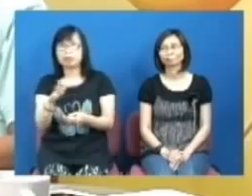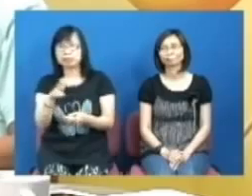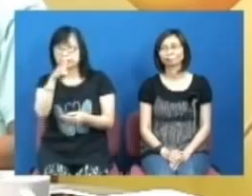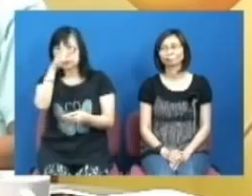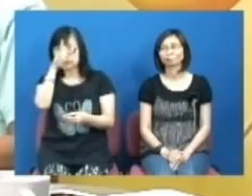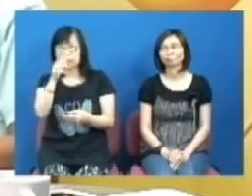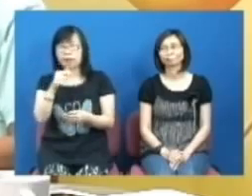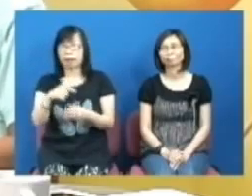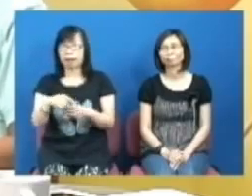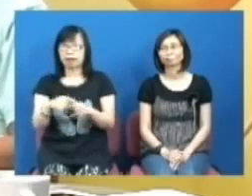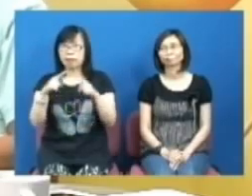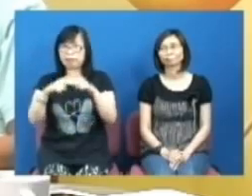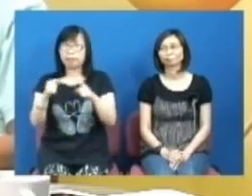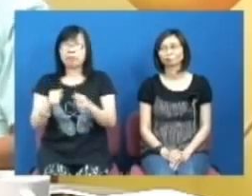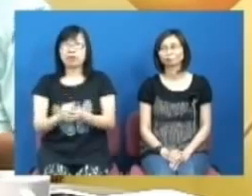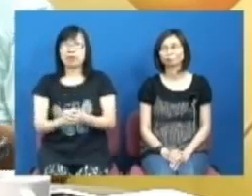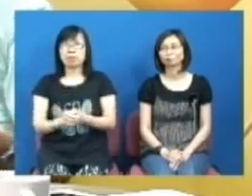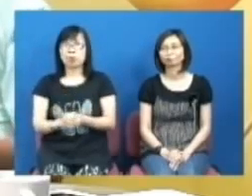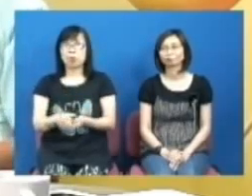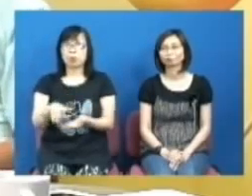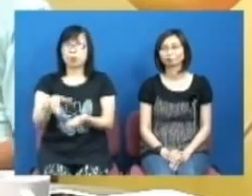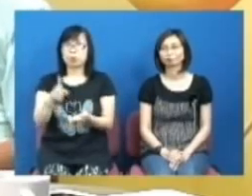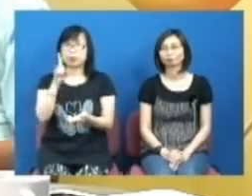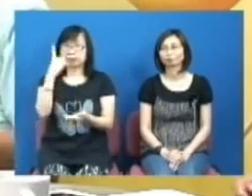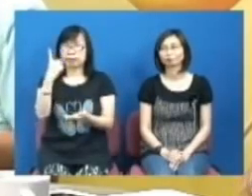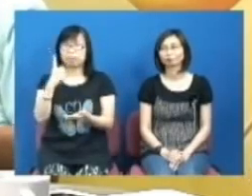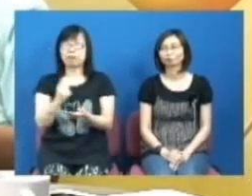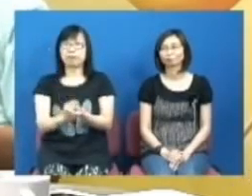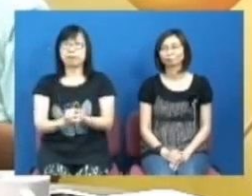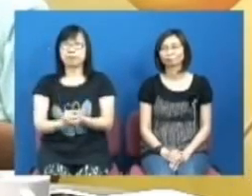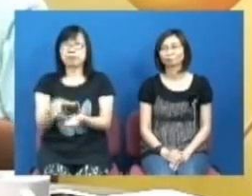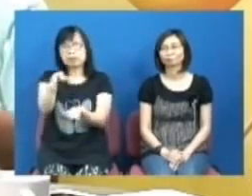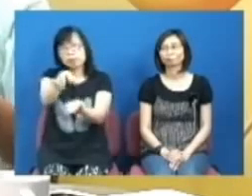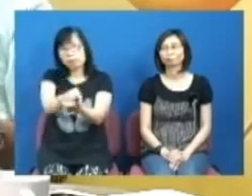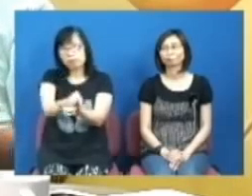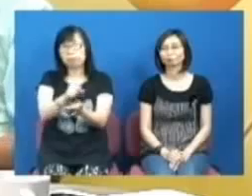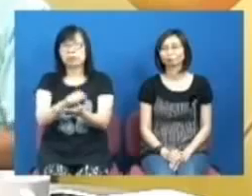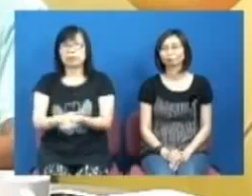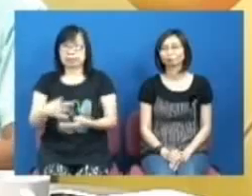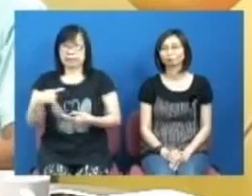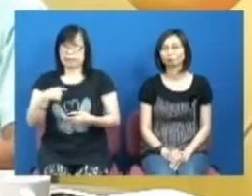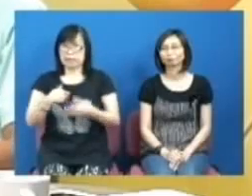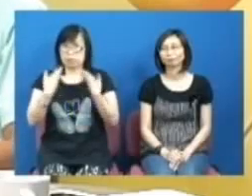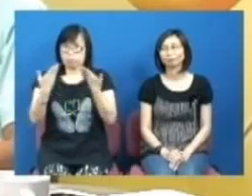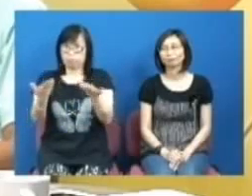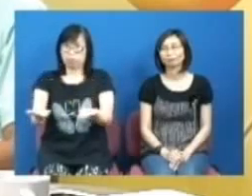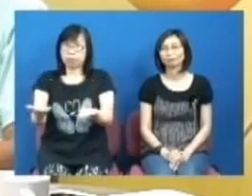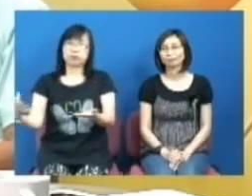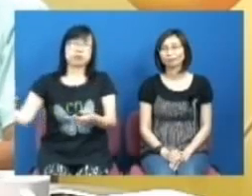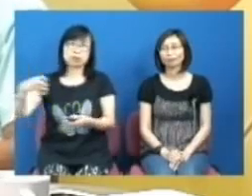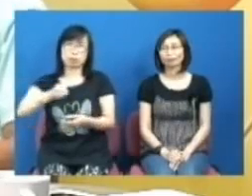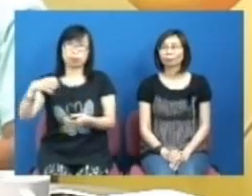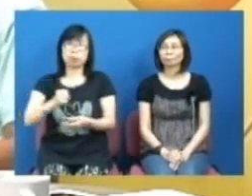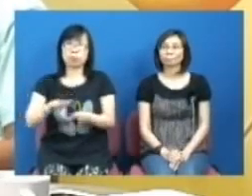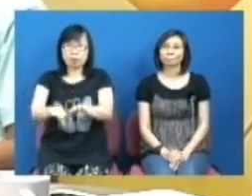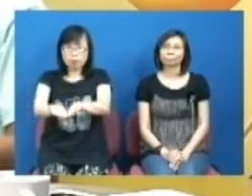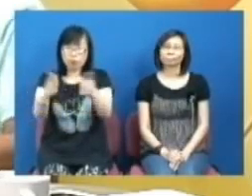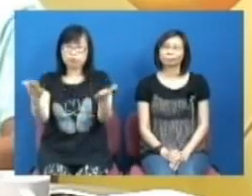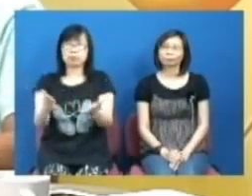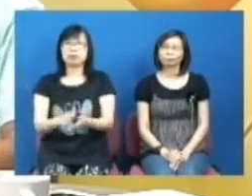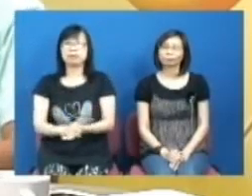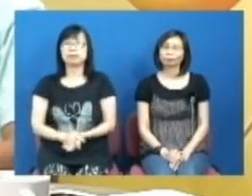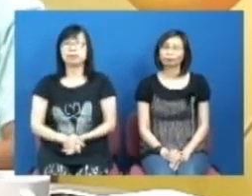攞個位嘅單向嘅活動嚟噶嘛，實際上係由授權開始噶嘛，係咪？咁所以其實而